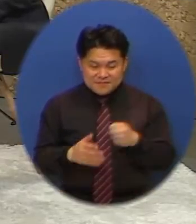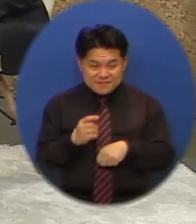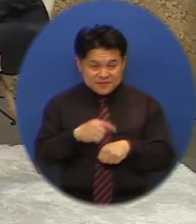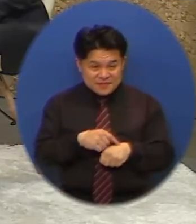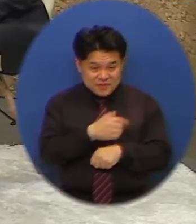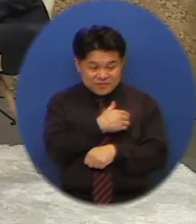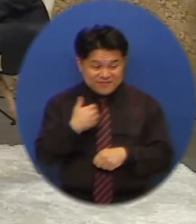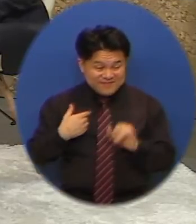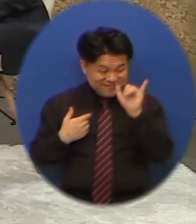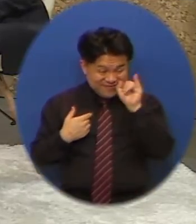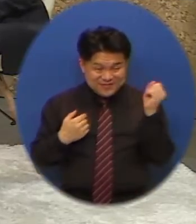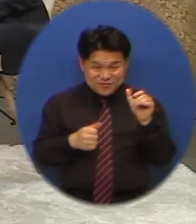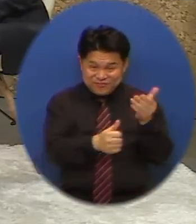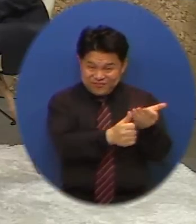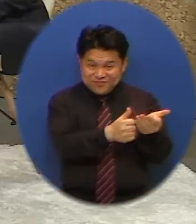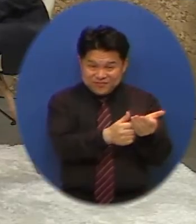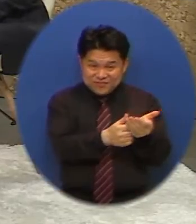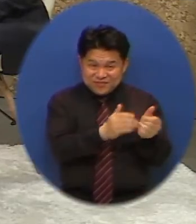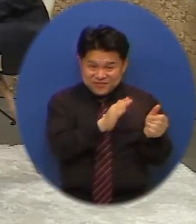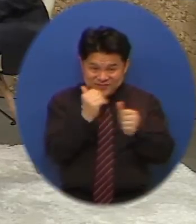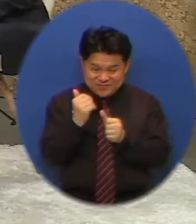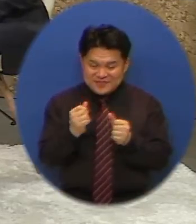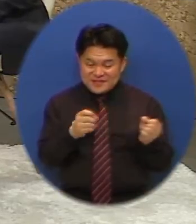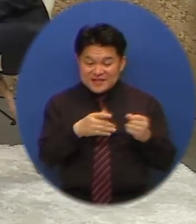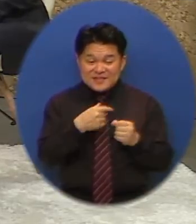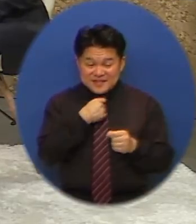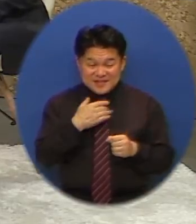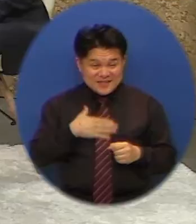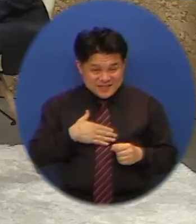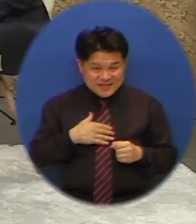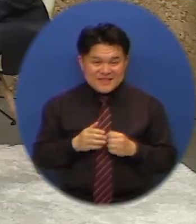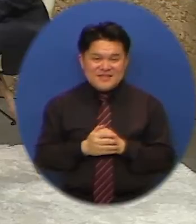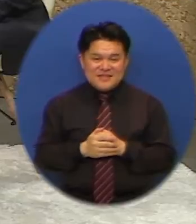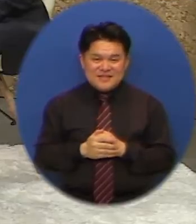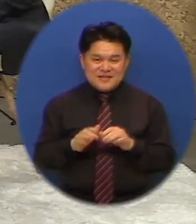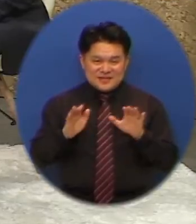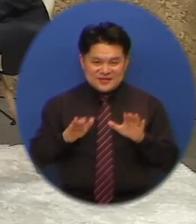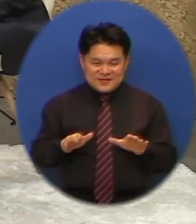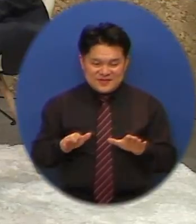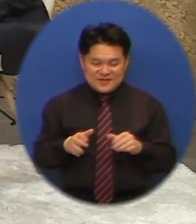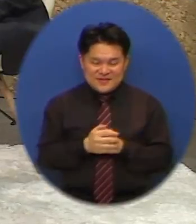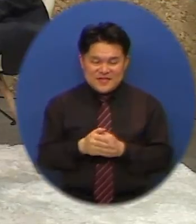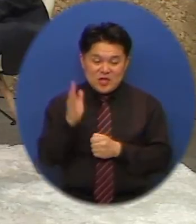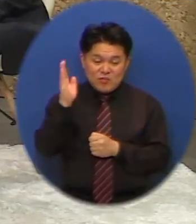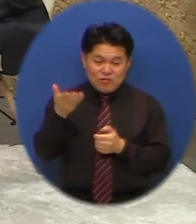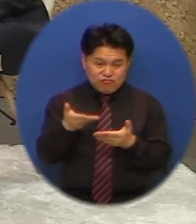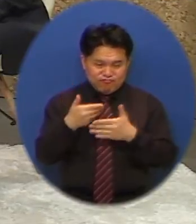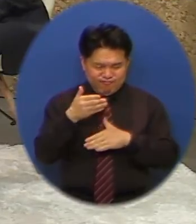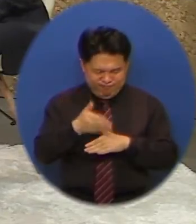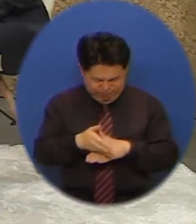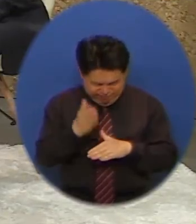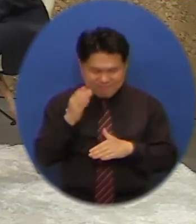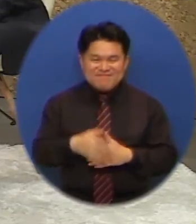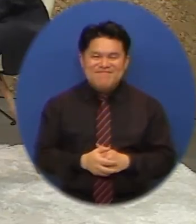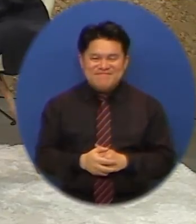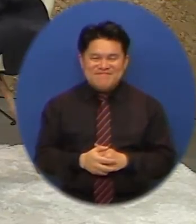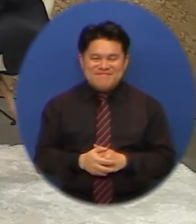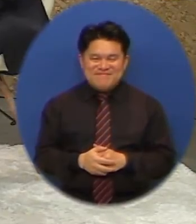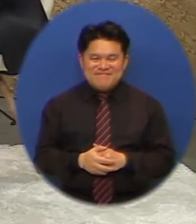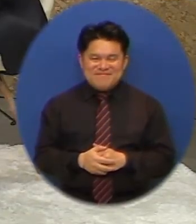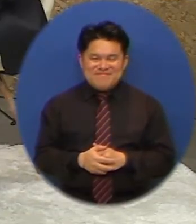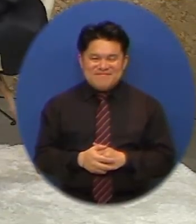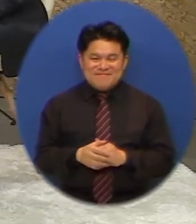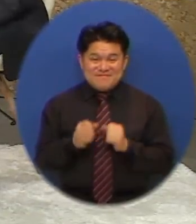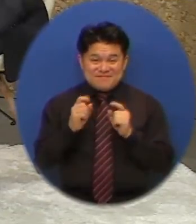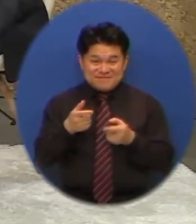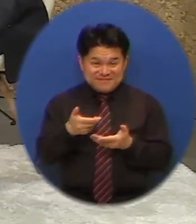시간에 또 이제 모셔서 또 많은 이야기를 또 나눠보도록 하겠습니다. 네. 네, 오늘 이렇게 말씀 나눠주셔서 감사합니다. 이렇게 좋은